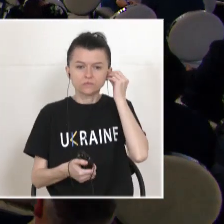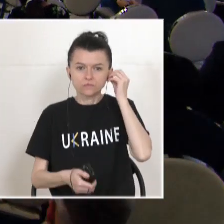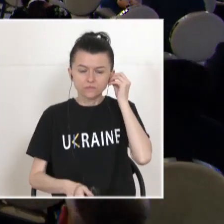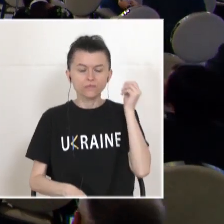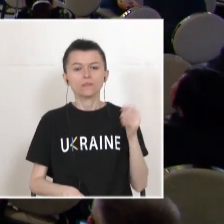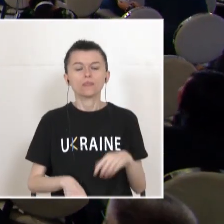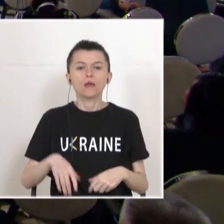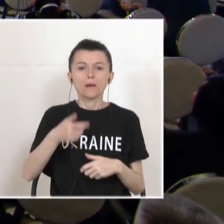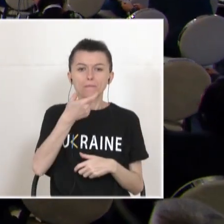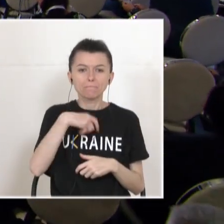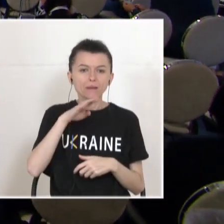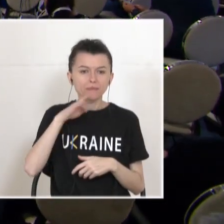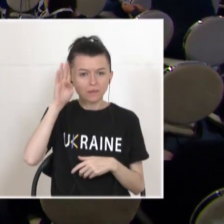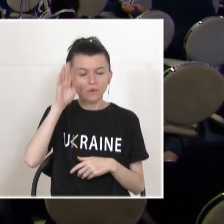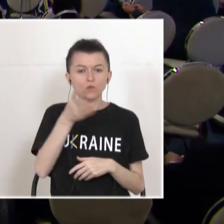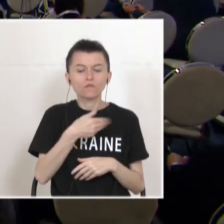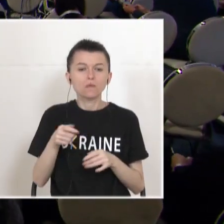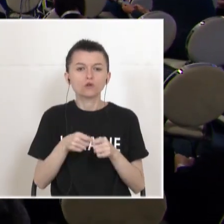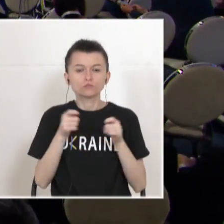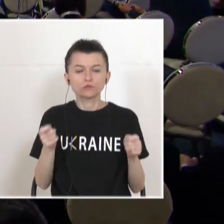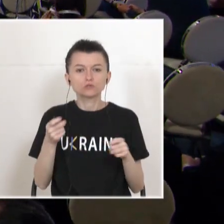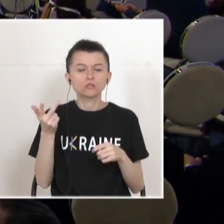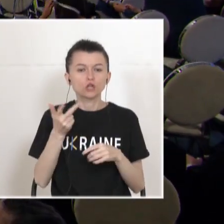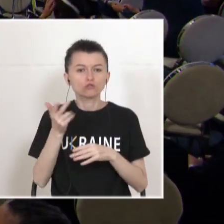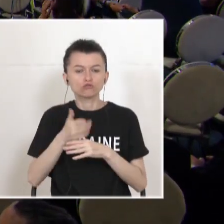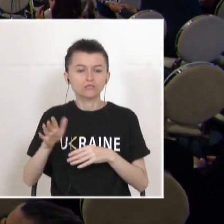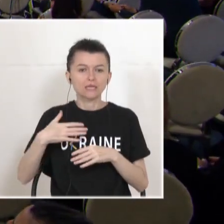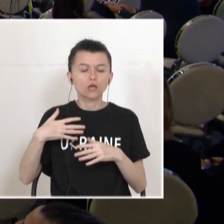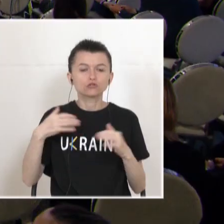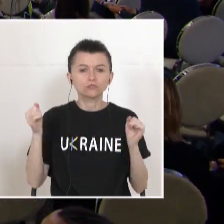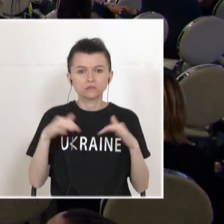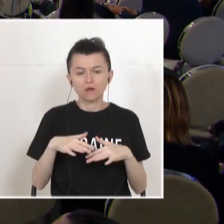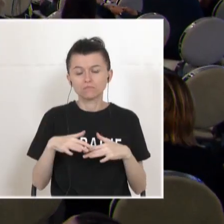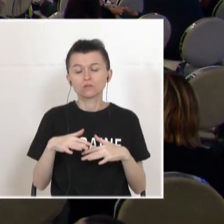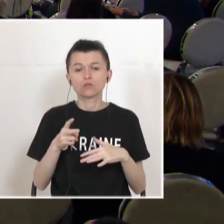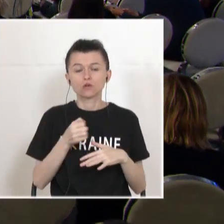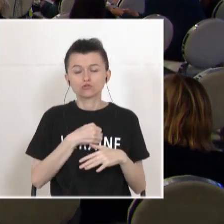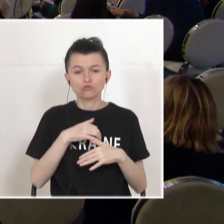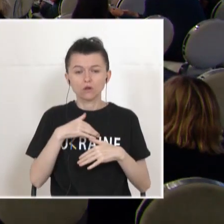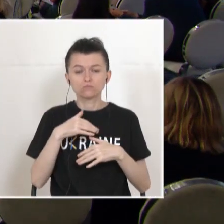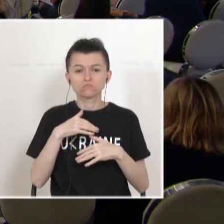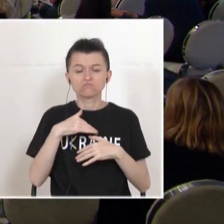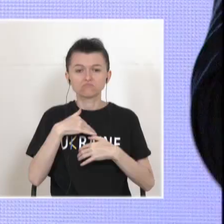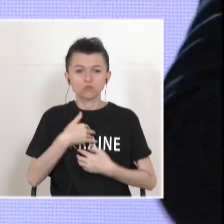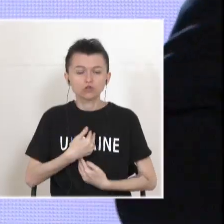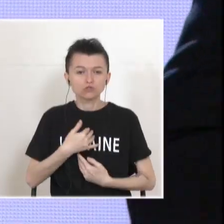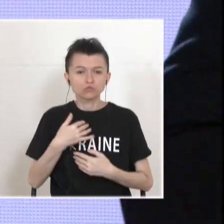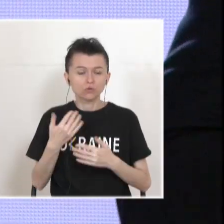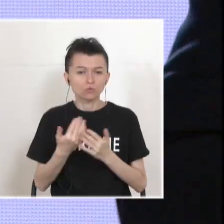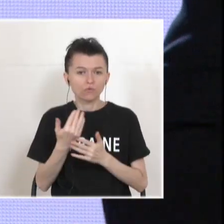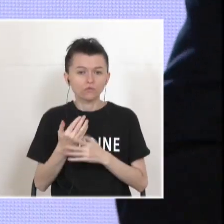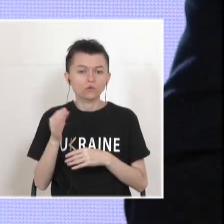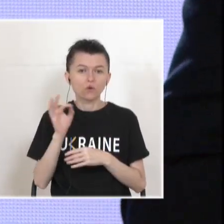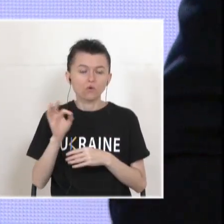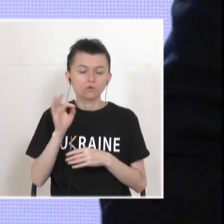Пані та панове, ми розпочинаємо третю частину нашого саміту, на жаль, з трагічної новини про черговий